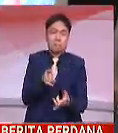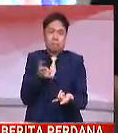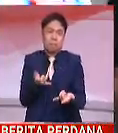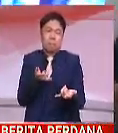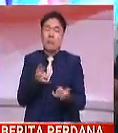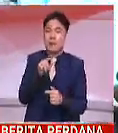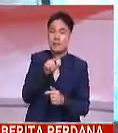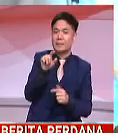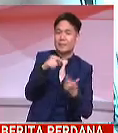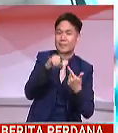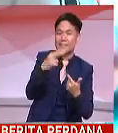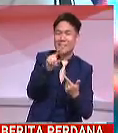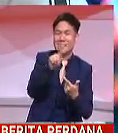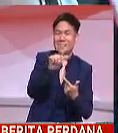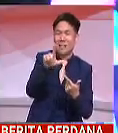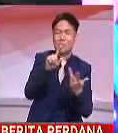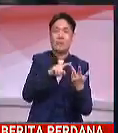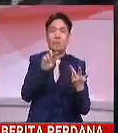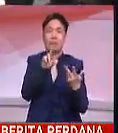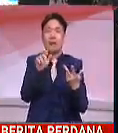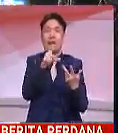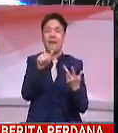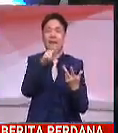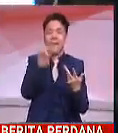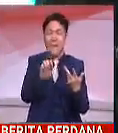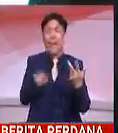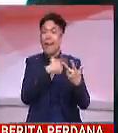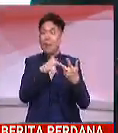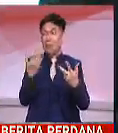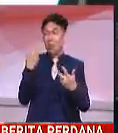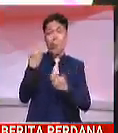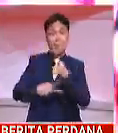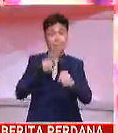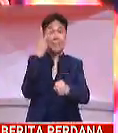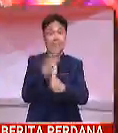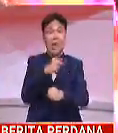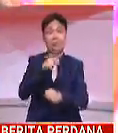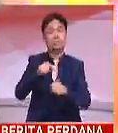gabungan muzik gazal serta reggae, lagu Neraca telah dihasilkan 2 tahun lalu.